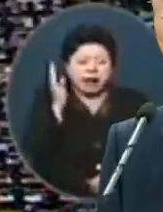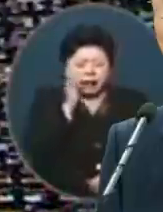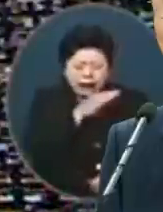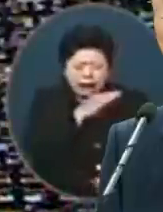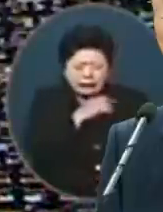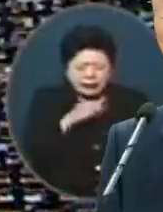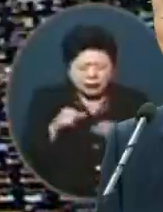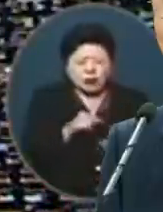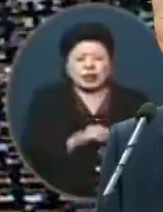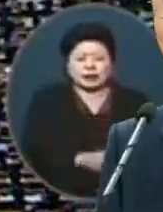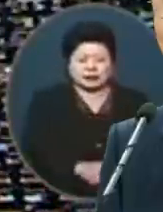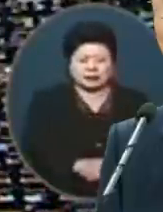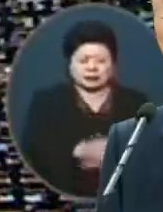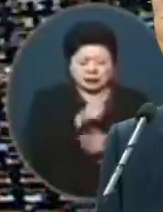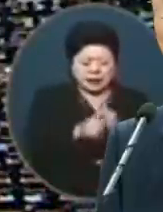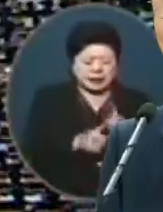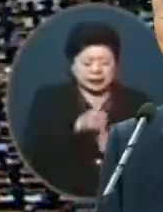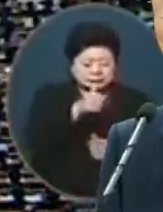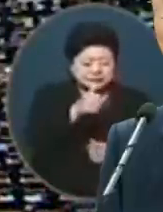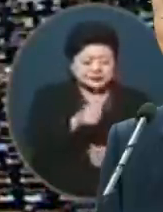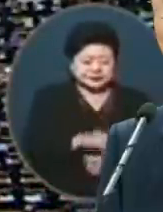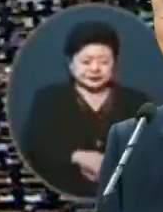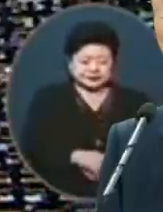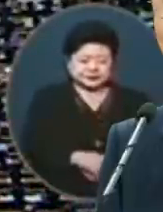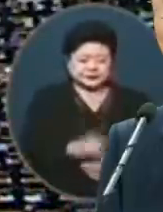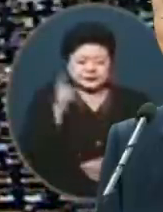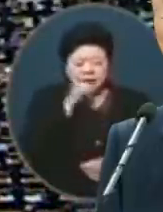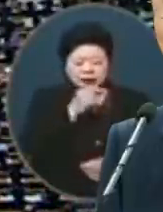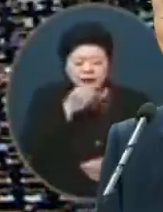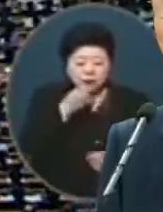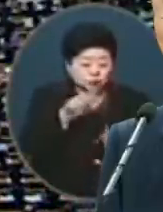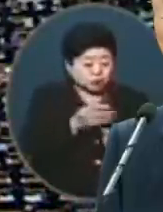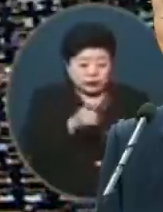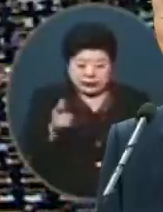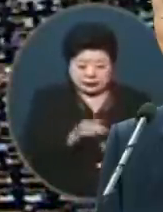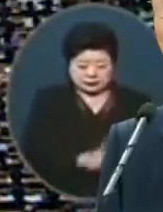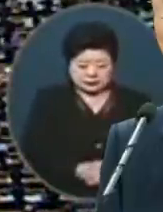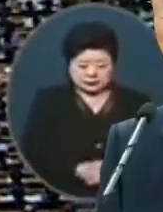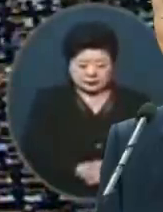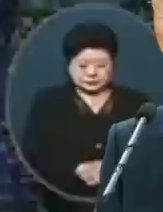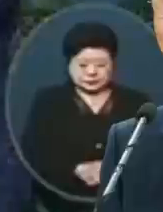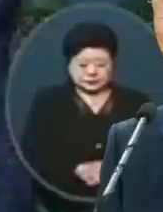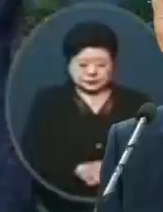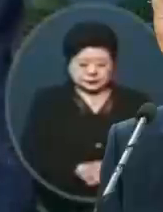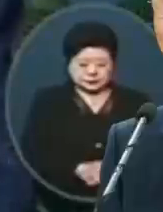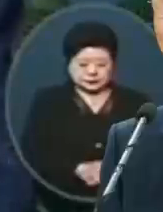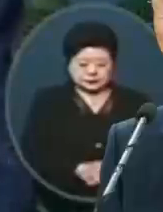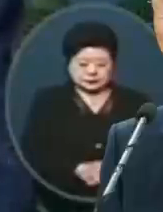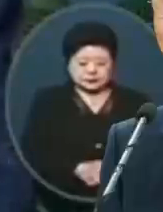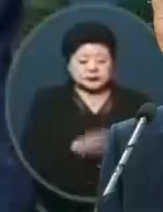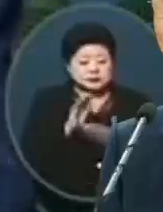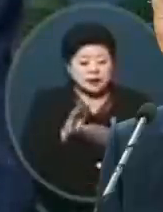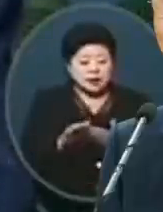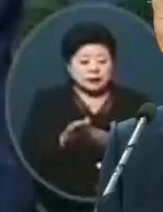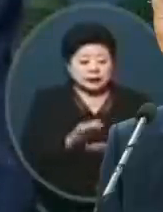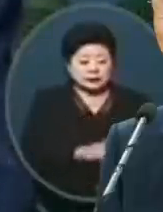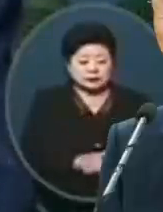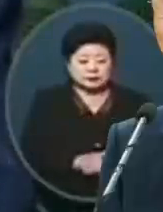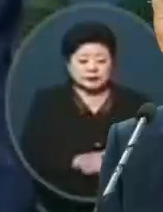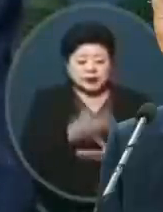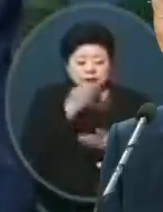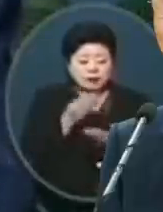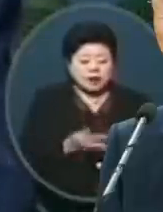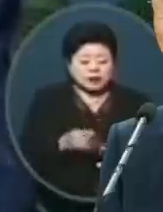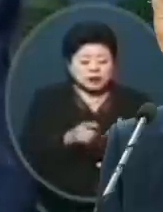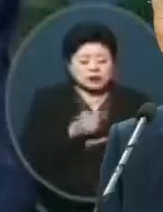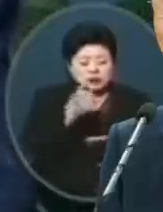것입니다. 하나님께서 악인에게는 복을 절대로 주지 않습니다. 그 다음에